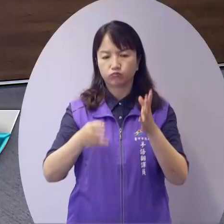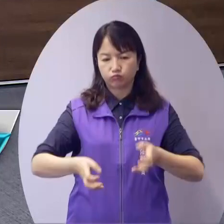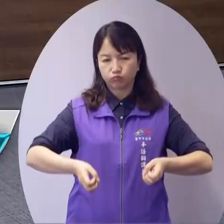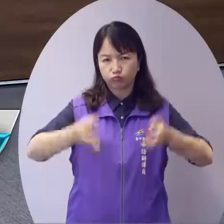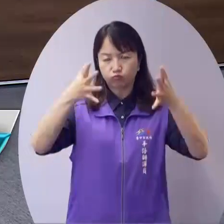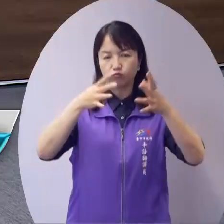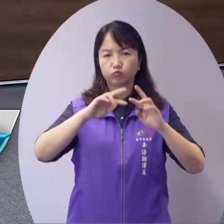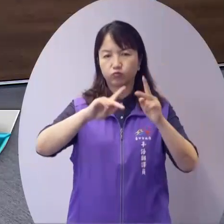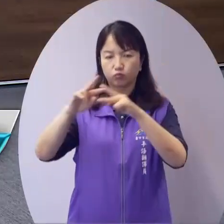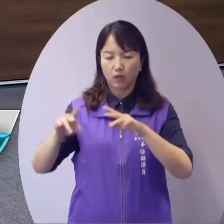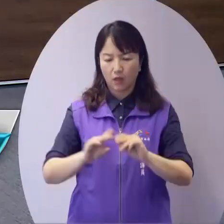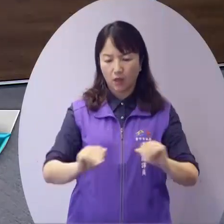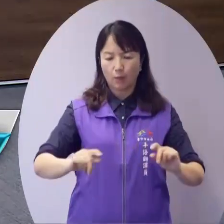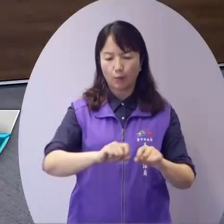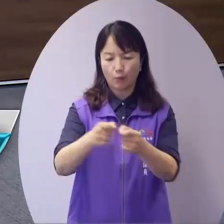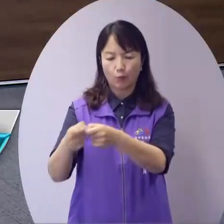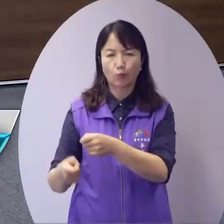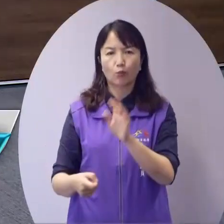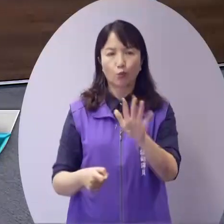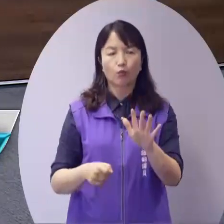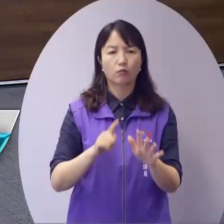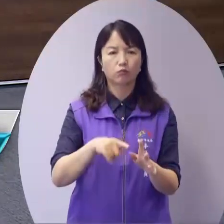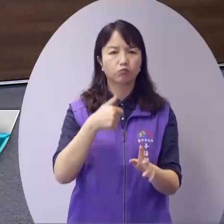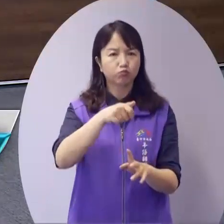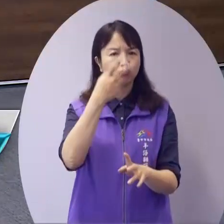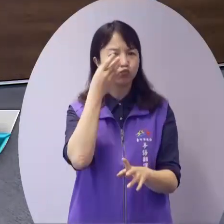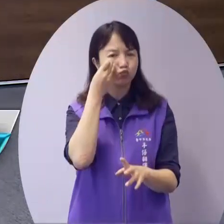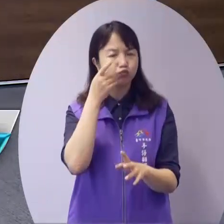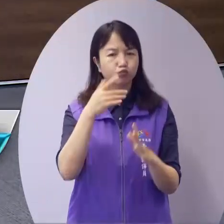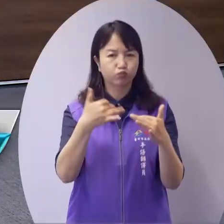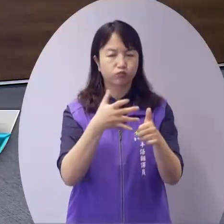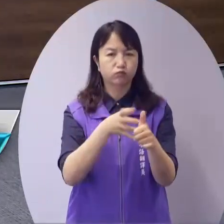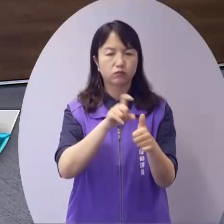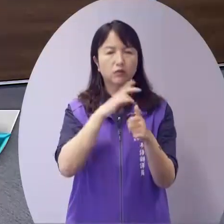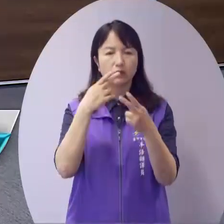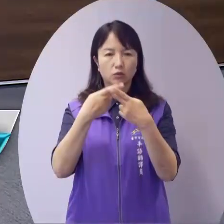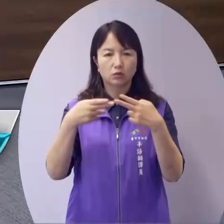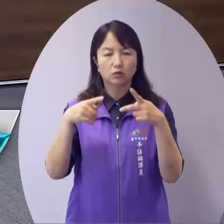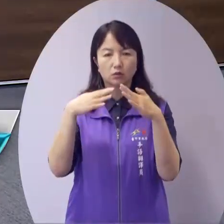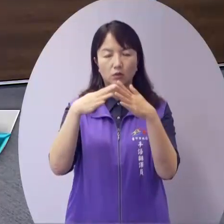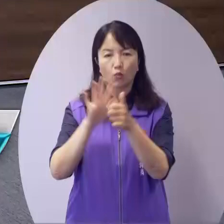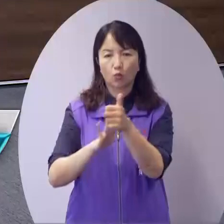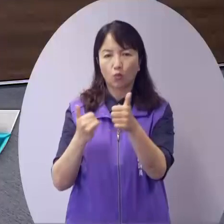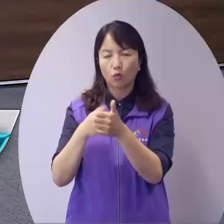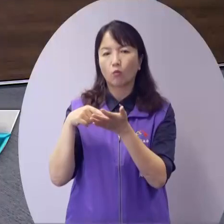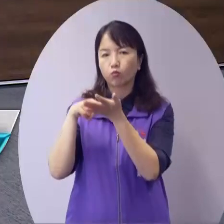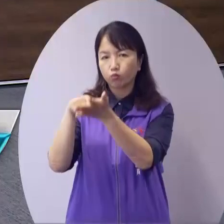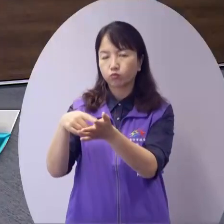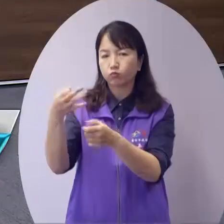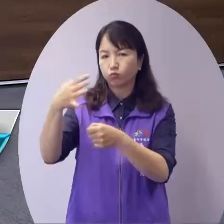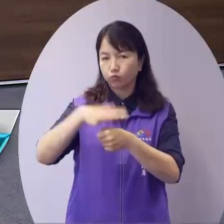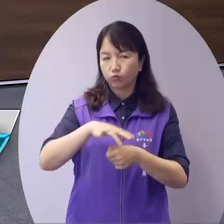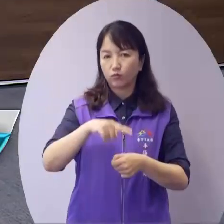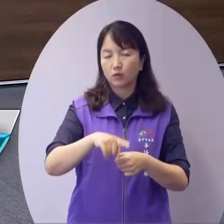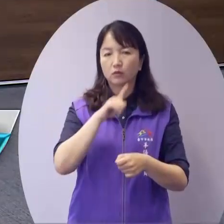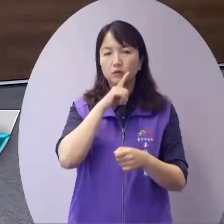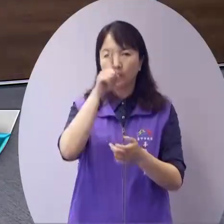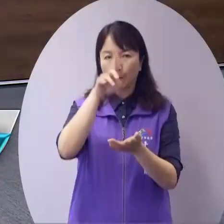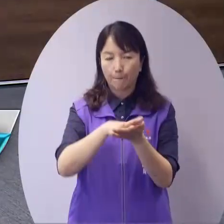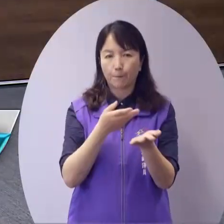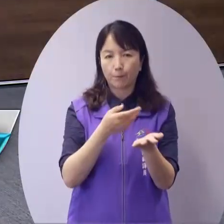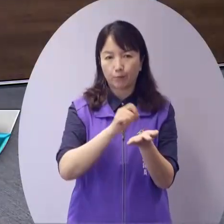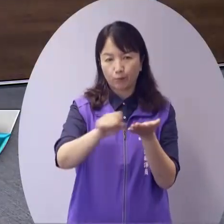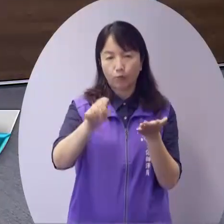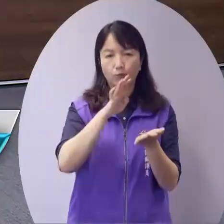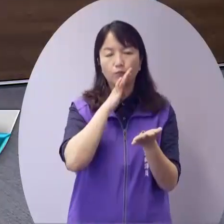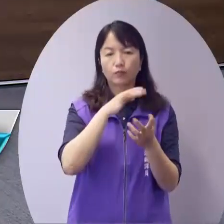坪破损等相关的问题，因此争取中央客家委员会补助本局办理。那本案采一次发包